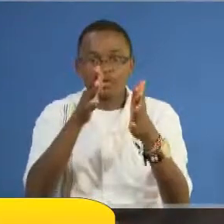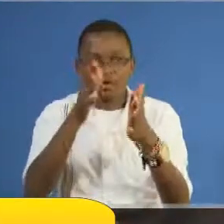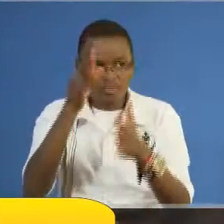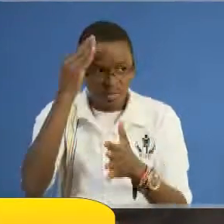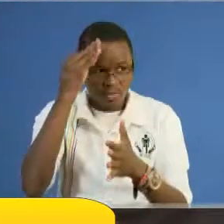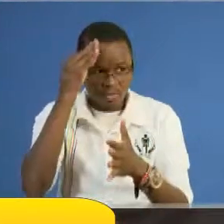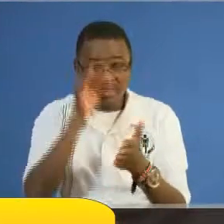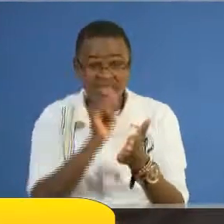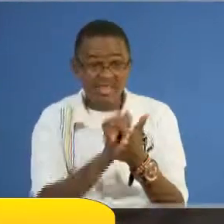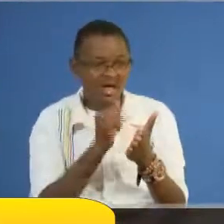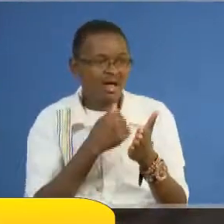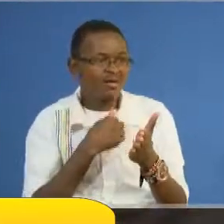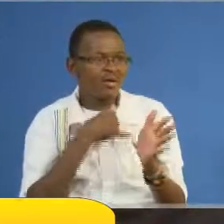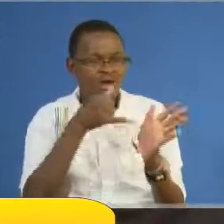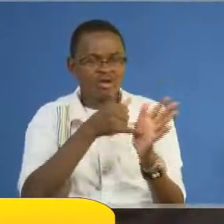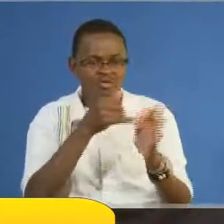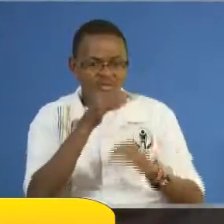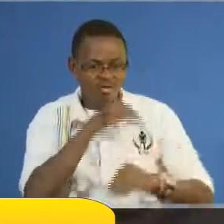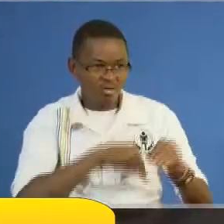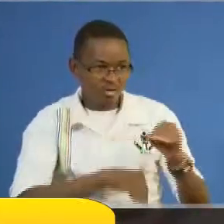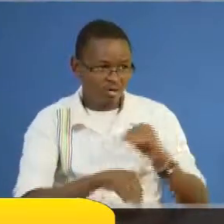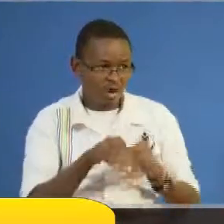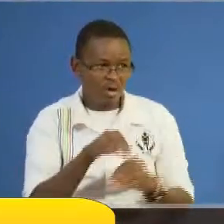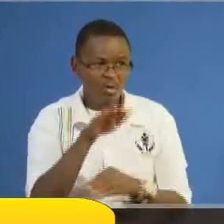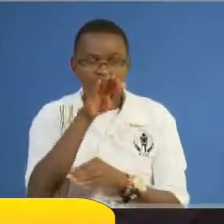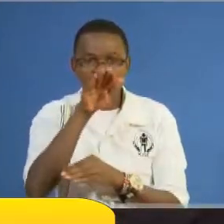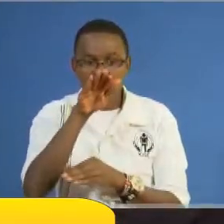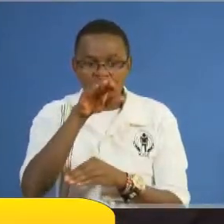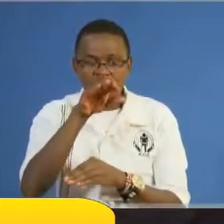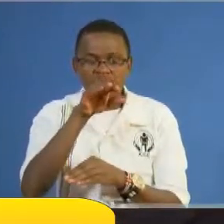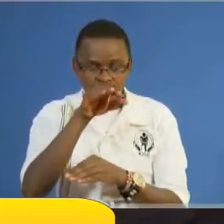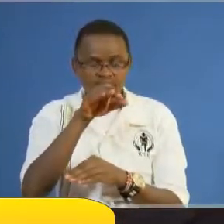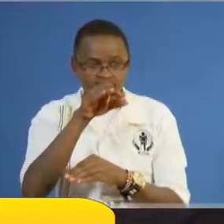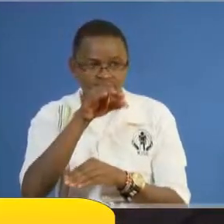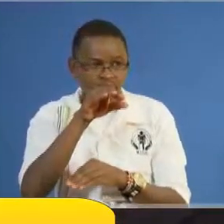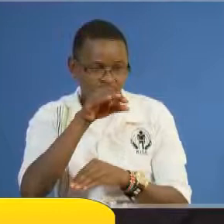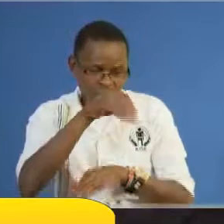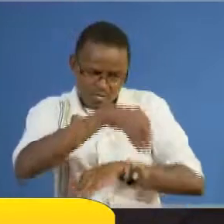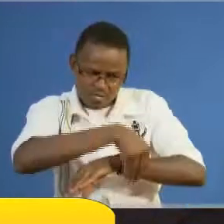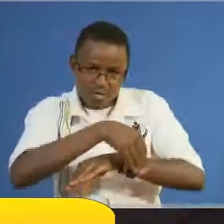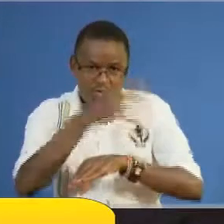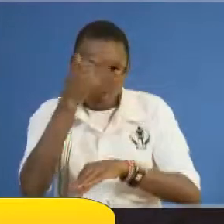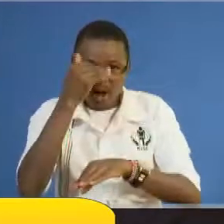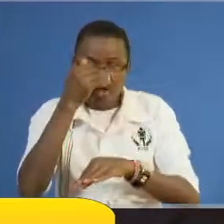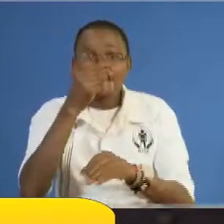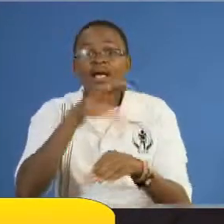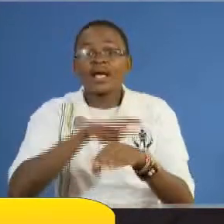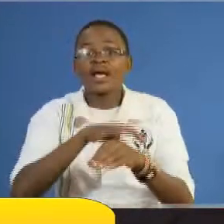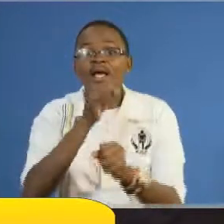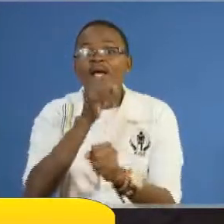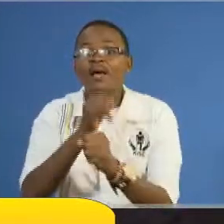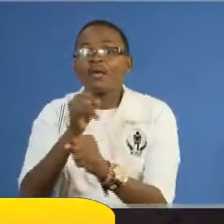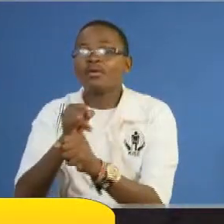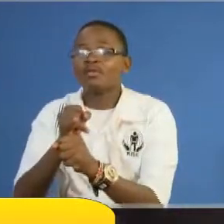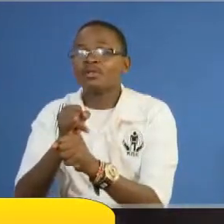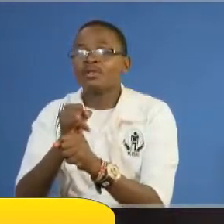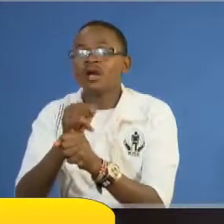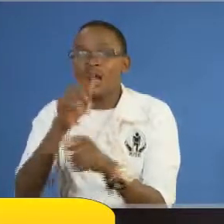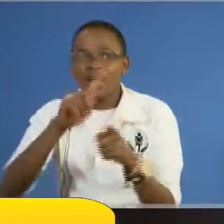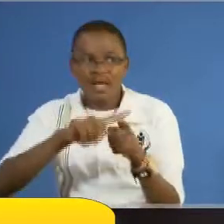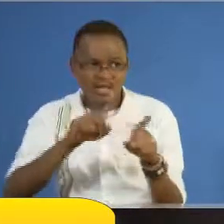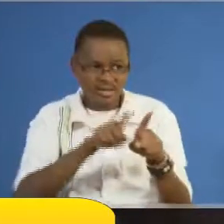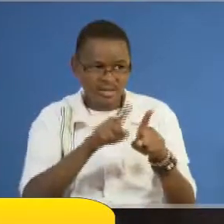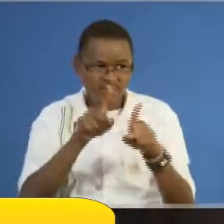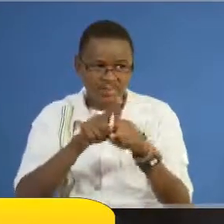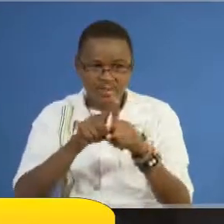elimu wanaoshiriki kwenye ufisadi kwa kuwauliza kutoa hongo ili wapate kuajiriwa. Aliongezea